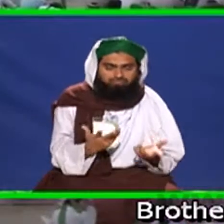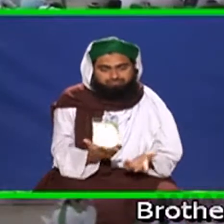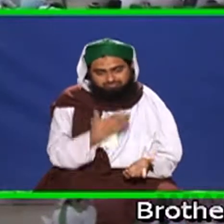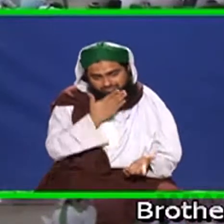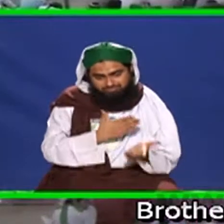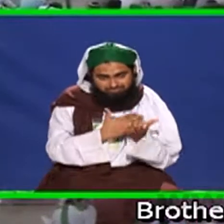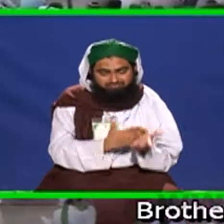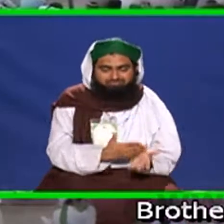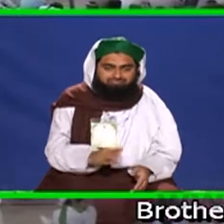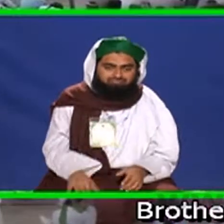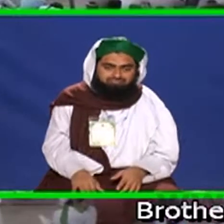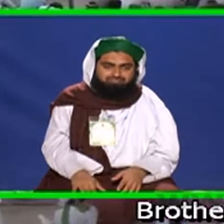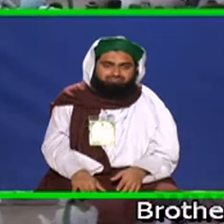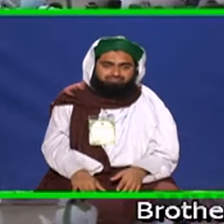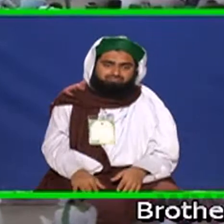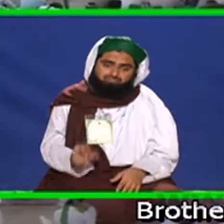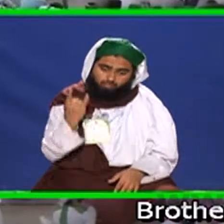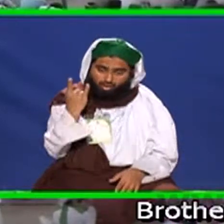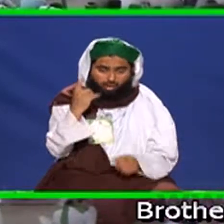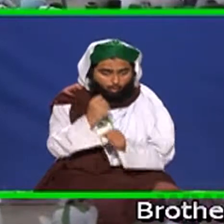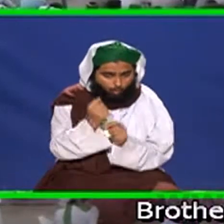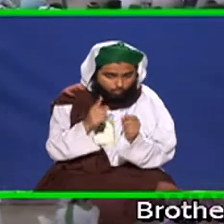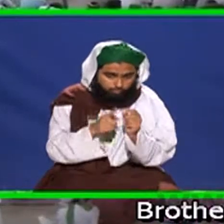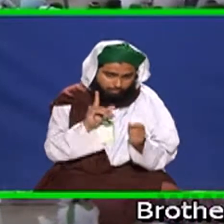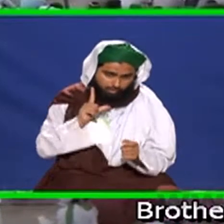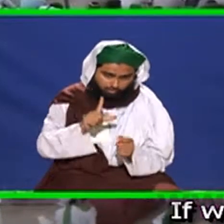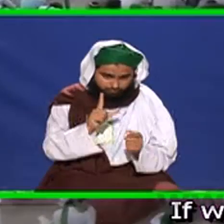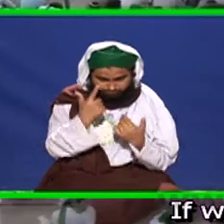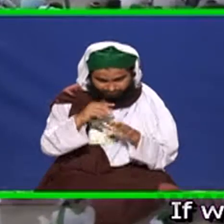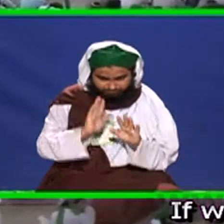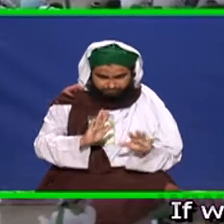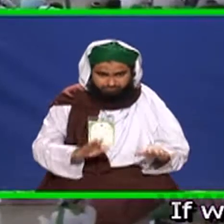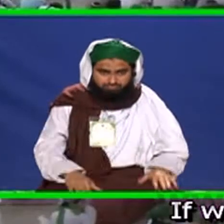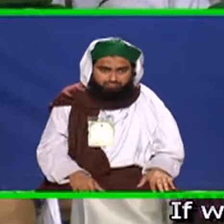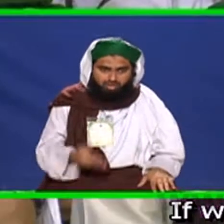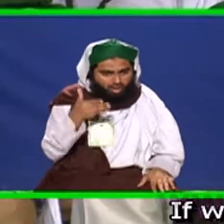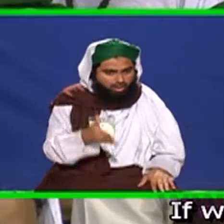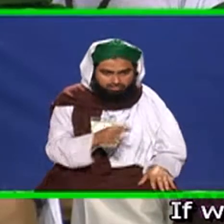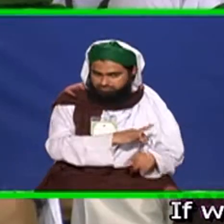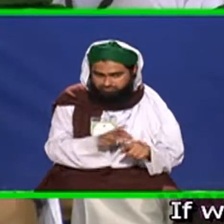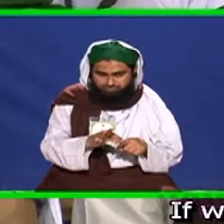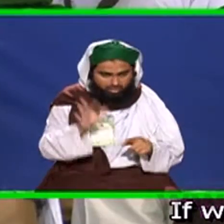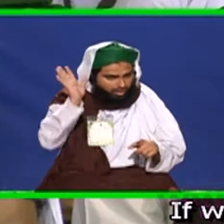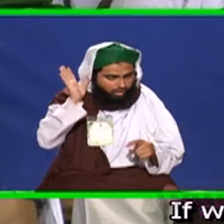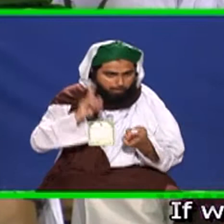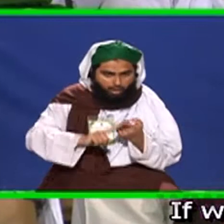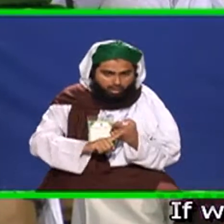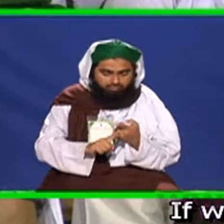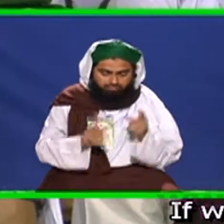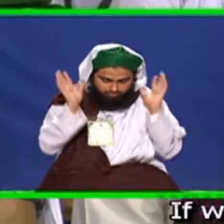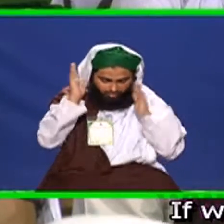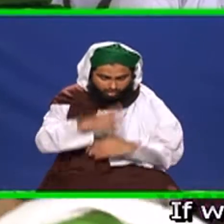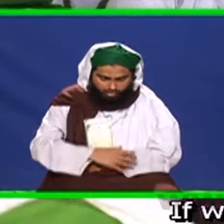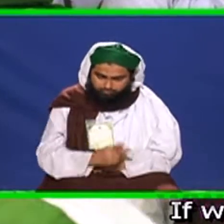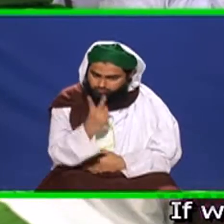11 पढ़ूं तो 11वीं वाले की मोहब्बत। अगर आज इशा की नमाज में हम 2 सजदों की